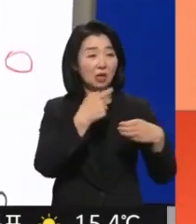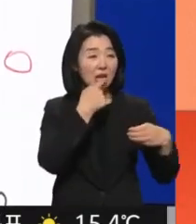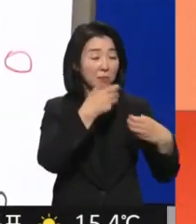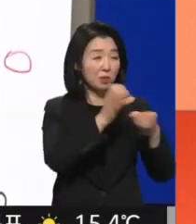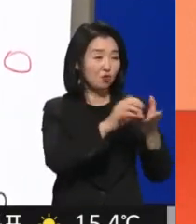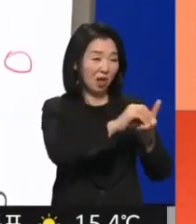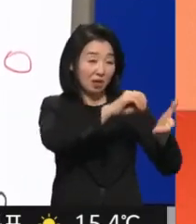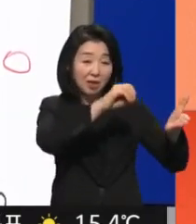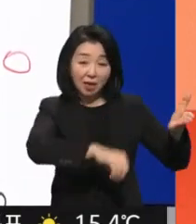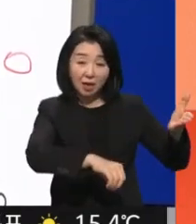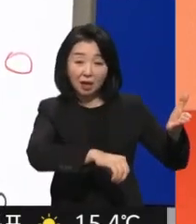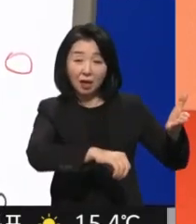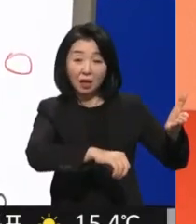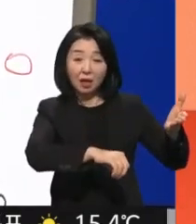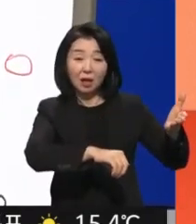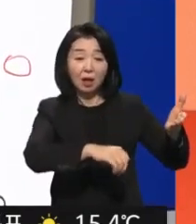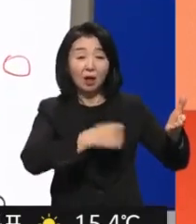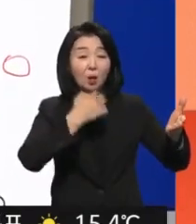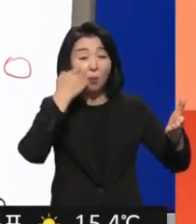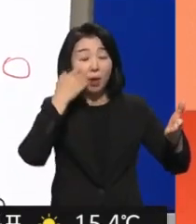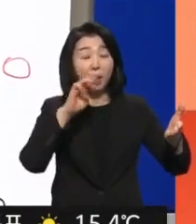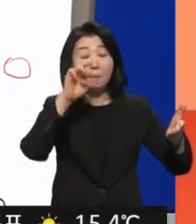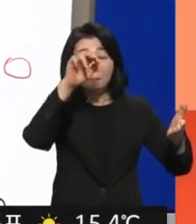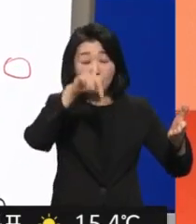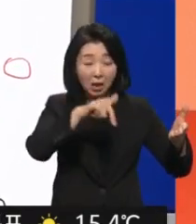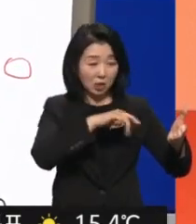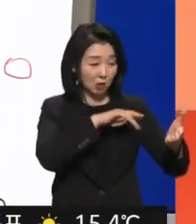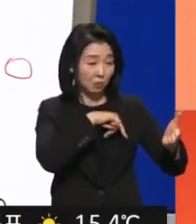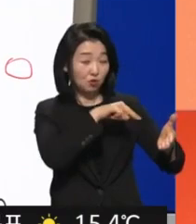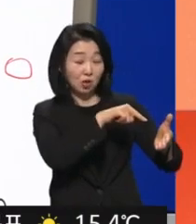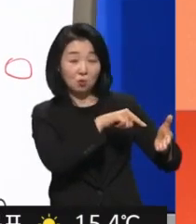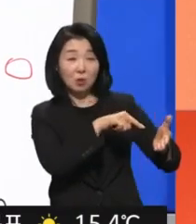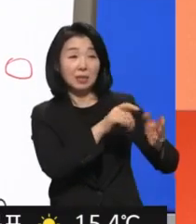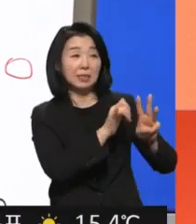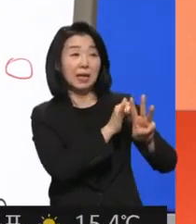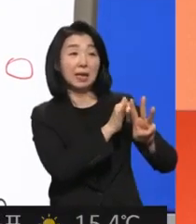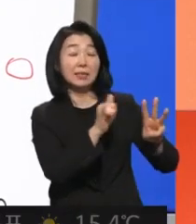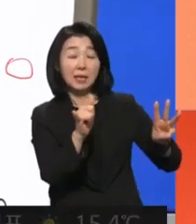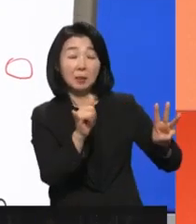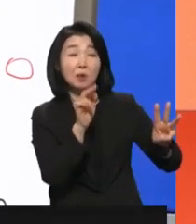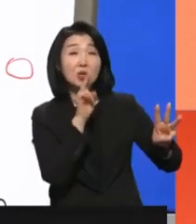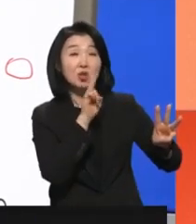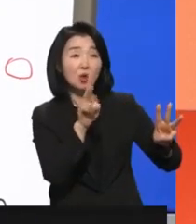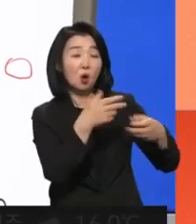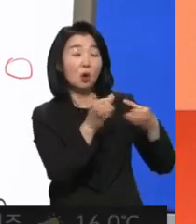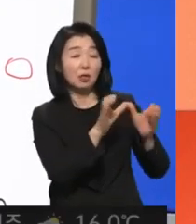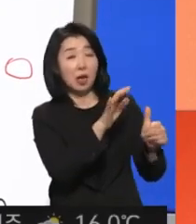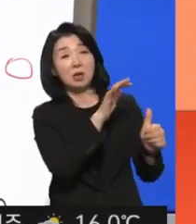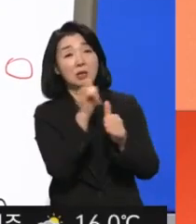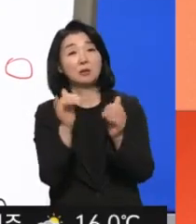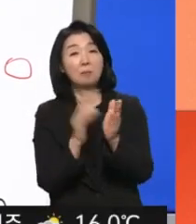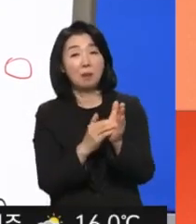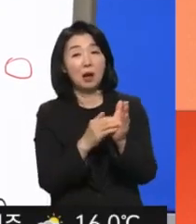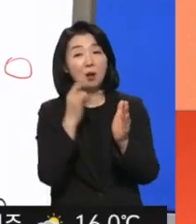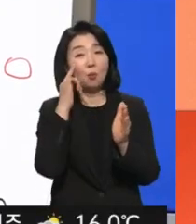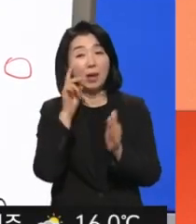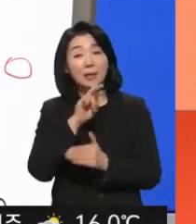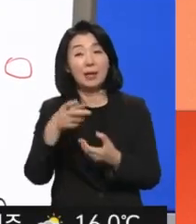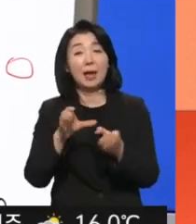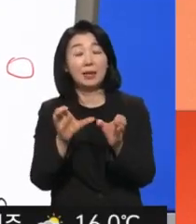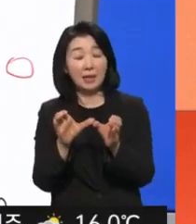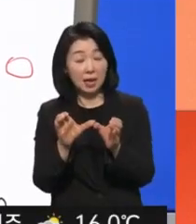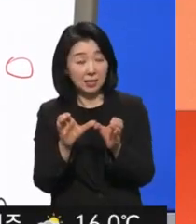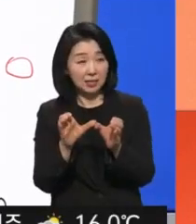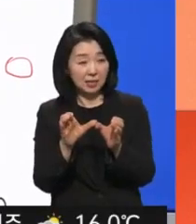그럼 박강훈 위원장이 이 민 의원을 뺀 나머지 민주당 의원 중에서 세 명을 여당 몫으로 임명을 하고 야당 몫 한 명으로 이 무소속 의원이